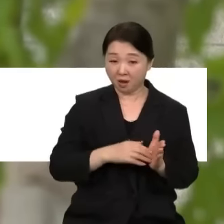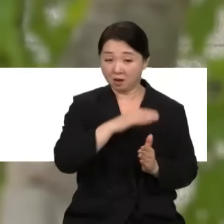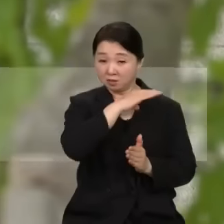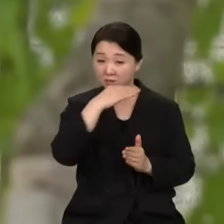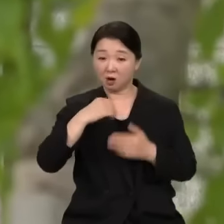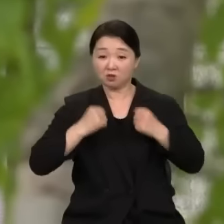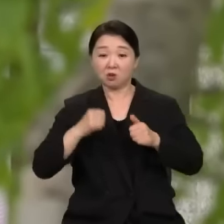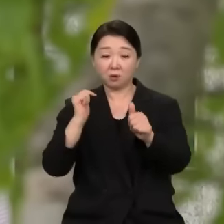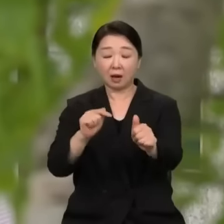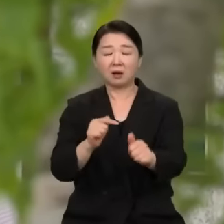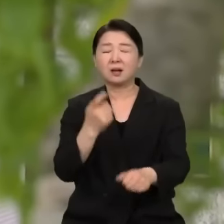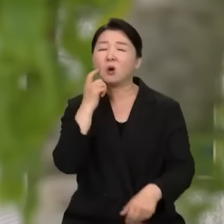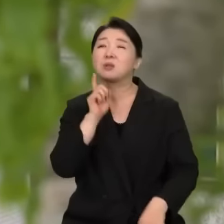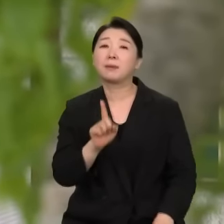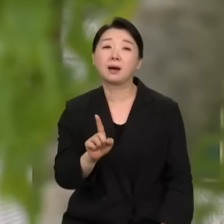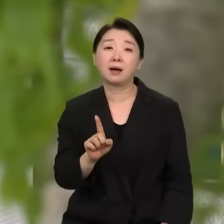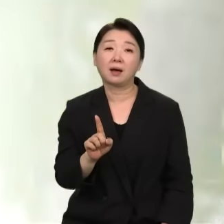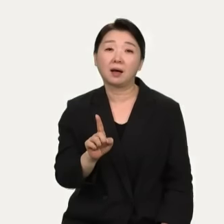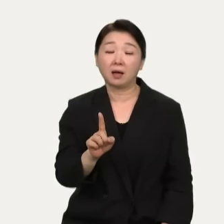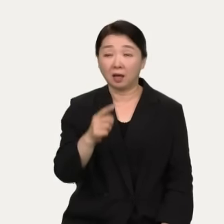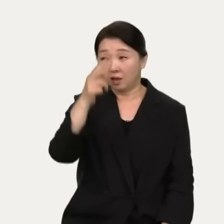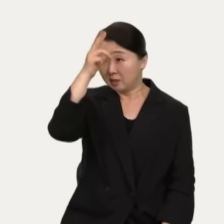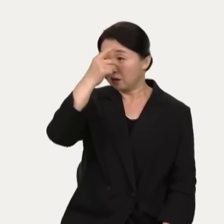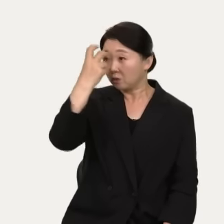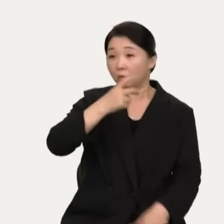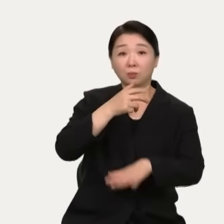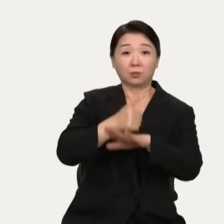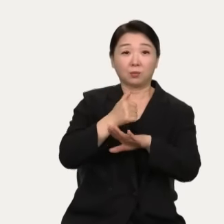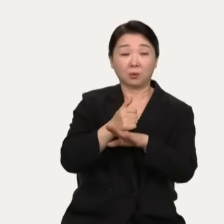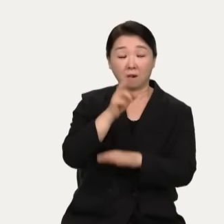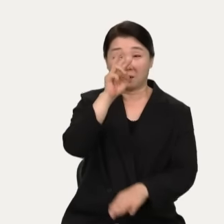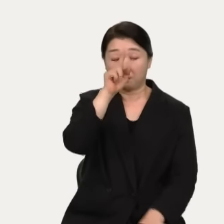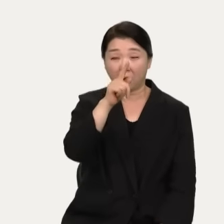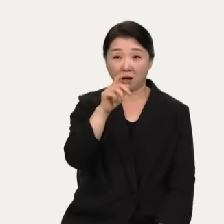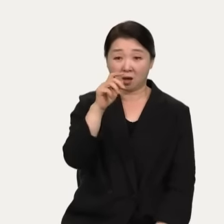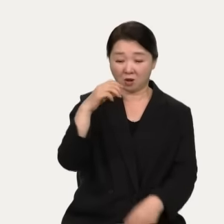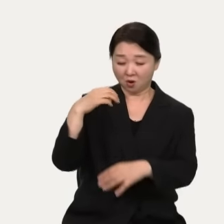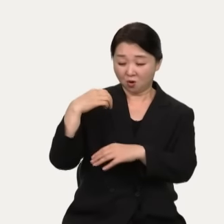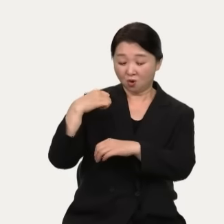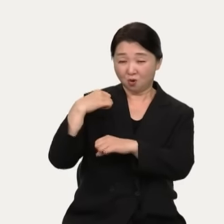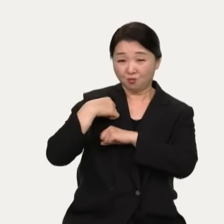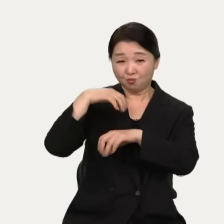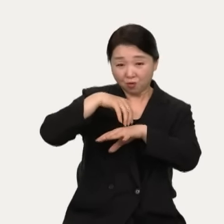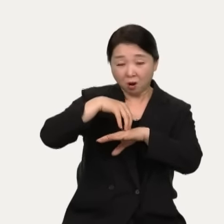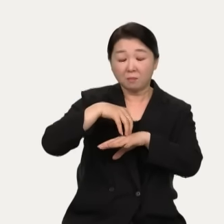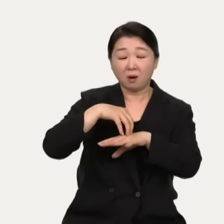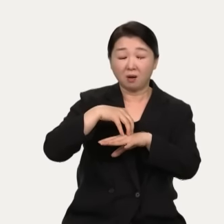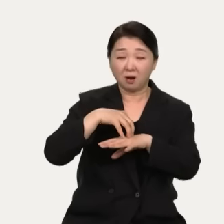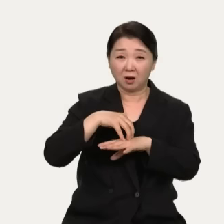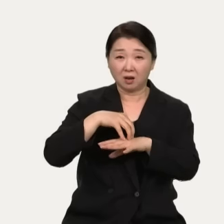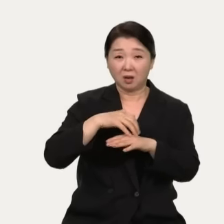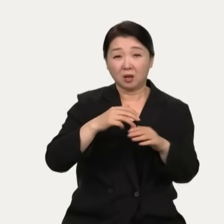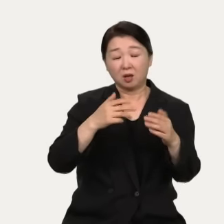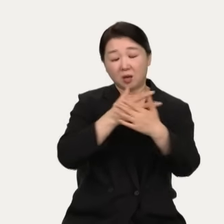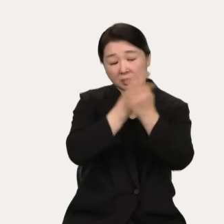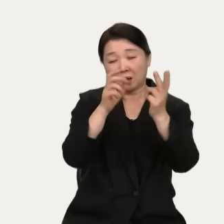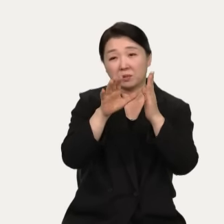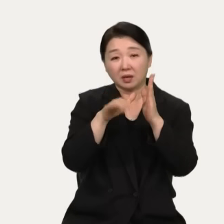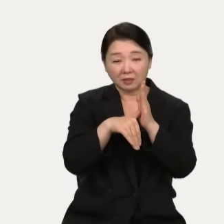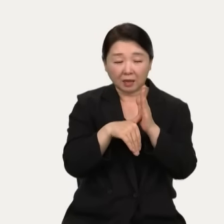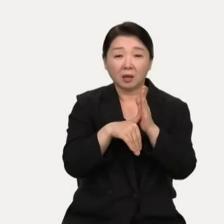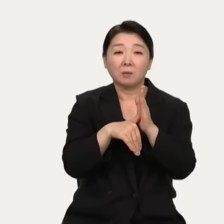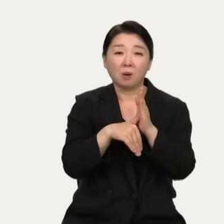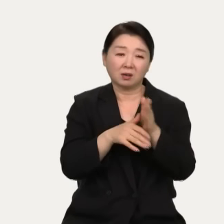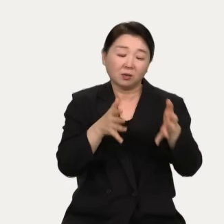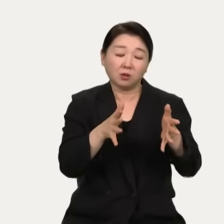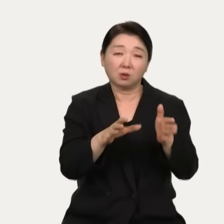맞춰서 거짓말이었습니다. 경찰 조사 결과 박 훈련병 등은 취침 점호 때 떠들었다는 이유로 32kg의